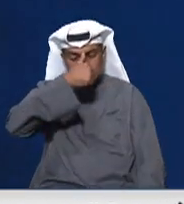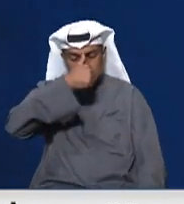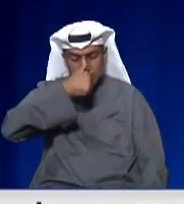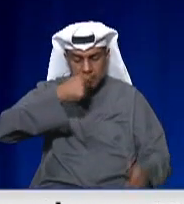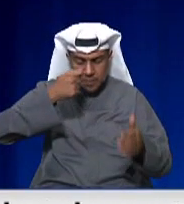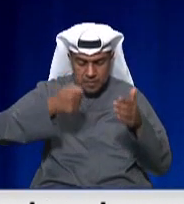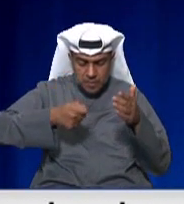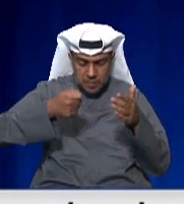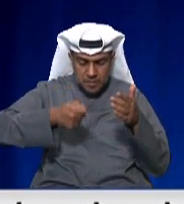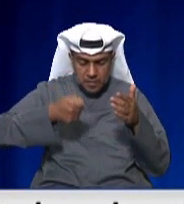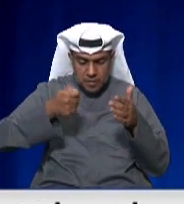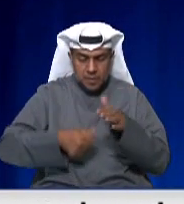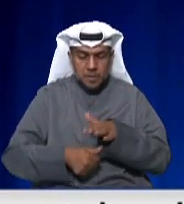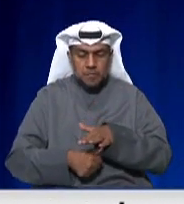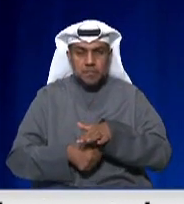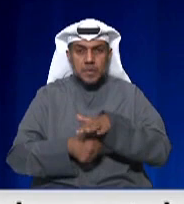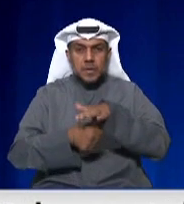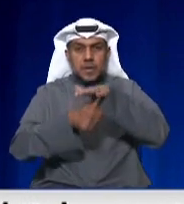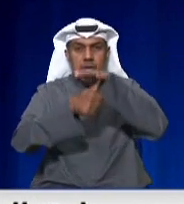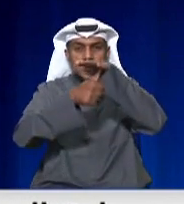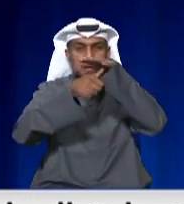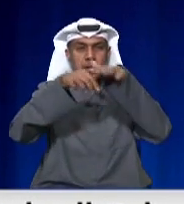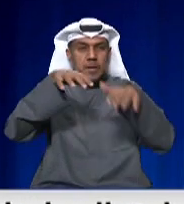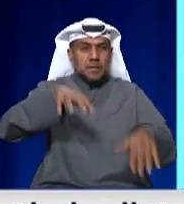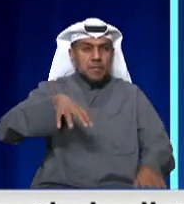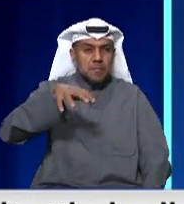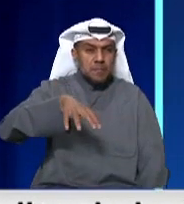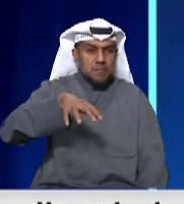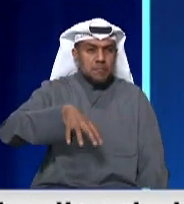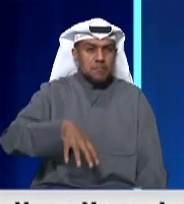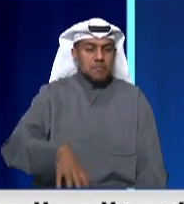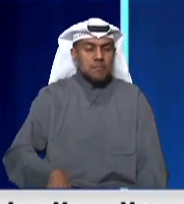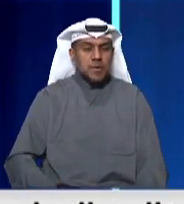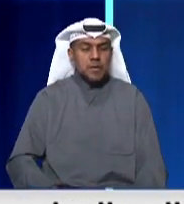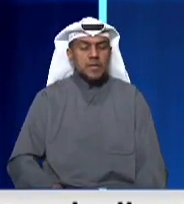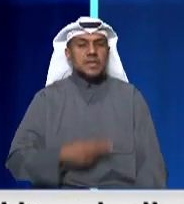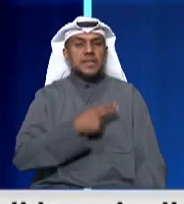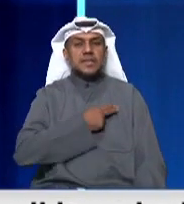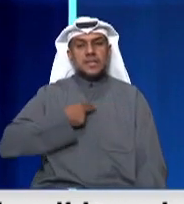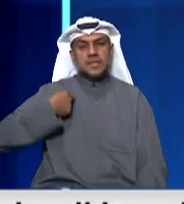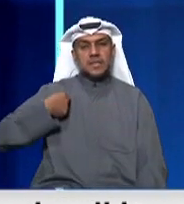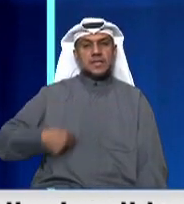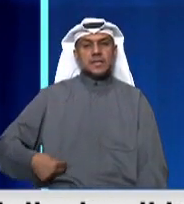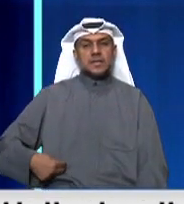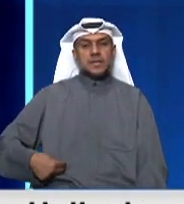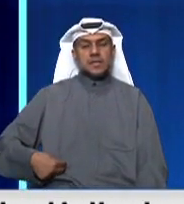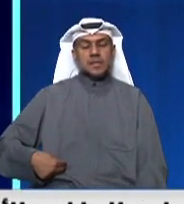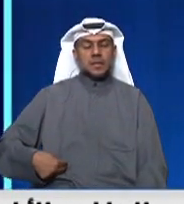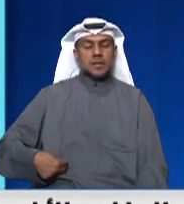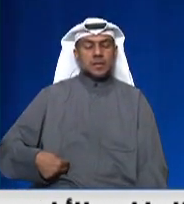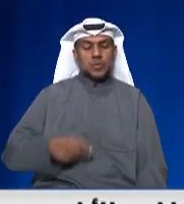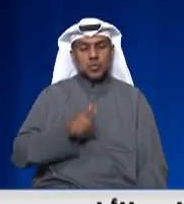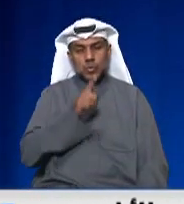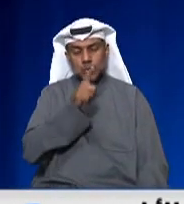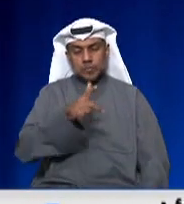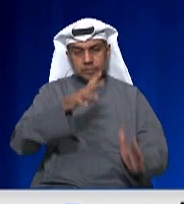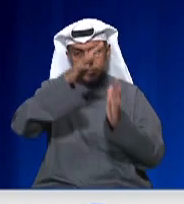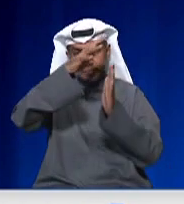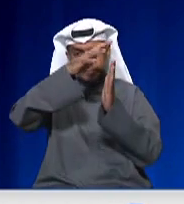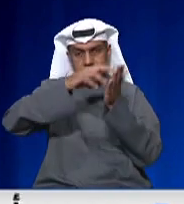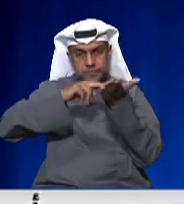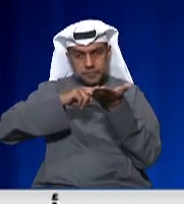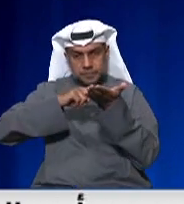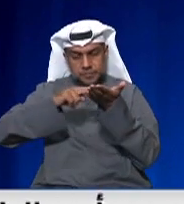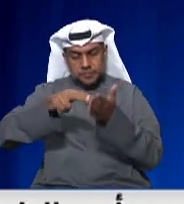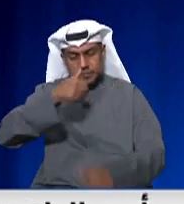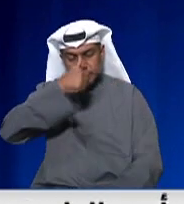من فخامة الرئيس شين جين بينغ رئيس جمهورية الصين الشعبية الصديقة، أعرب فيها فخامته عن